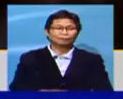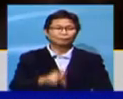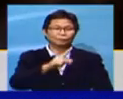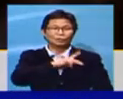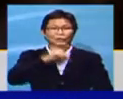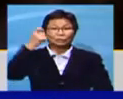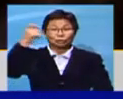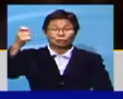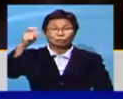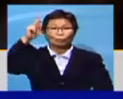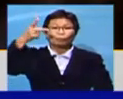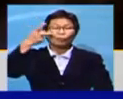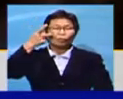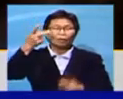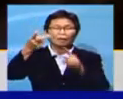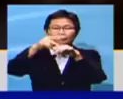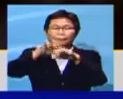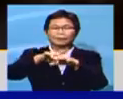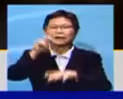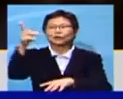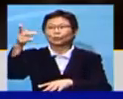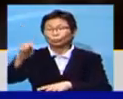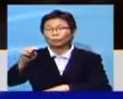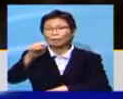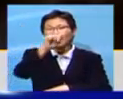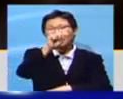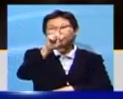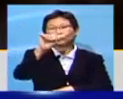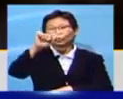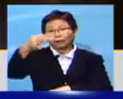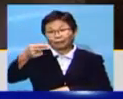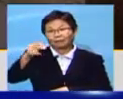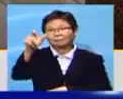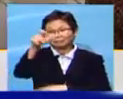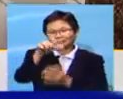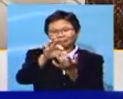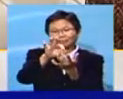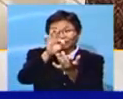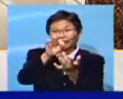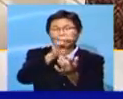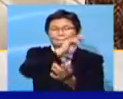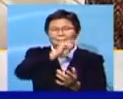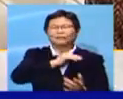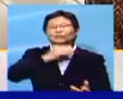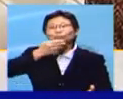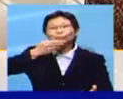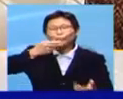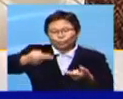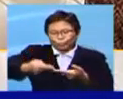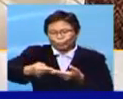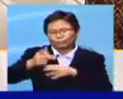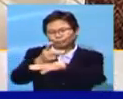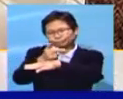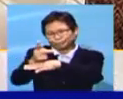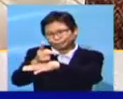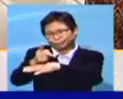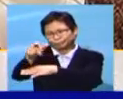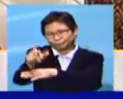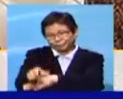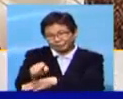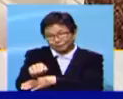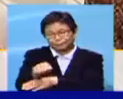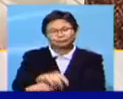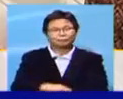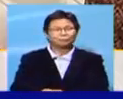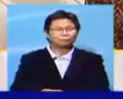ketua setiausaha politik kepada ketua menteri Abdullah saidul pula dilantik sebagai Menteri muda Perhubungan korporat